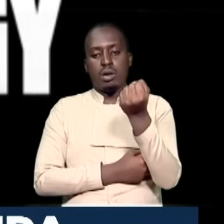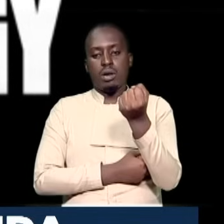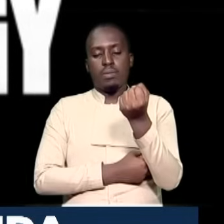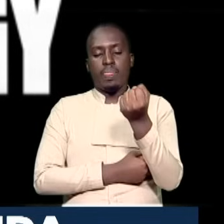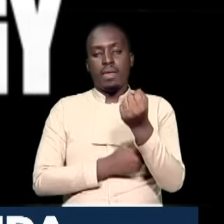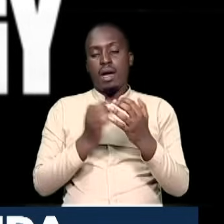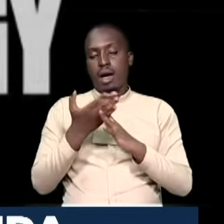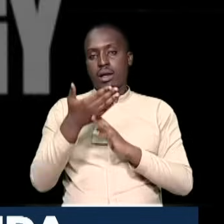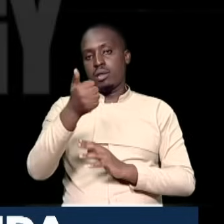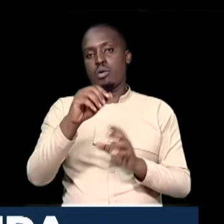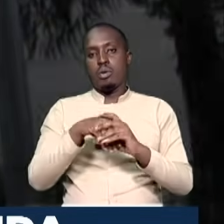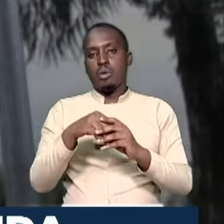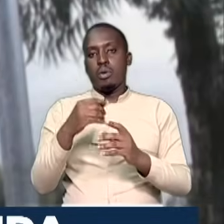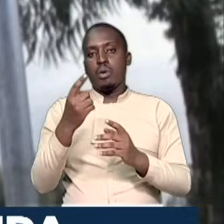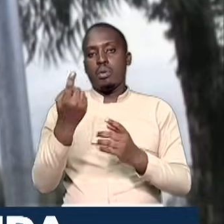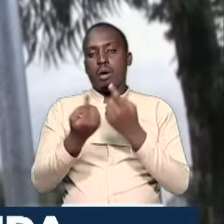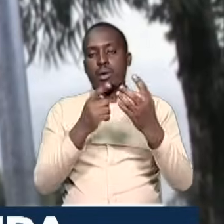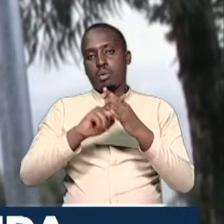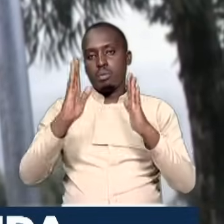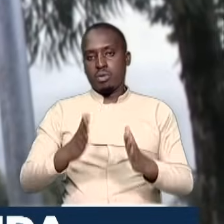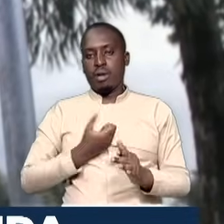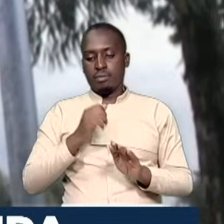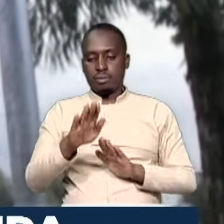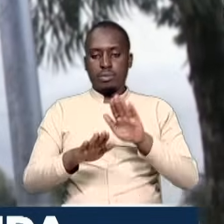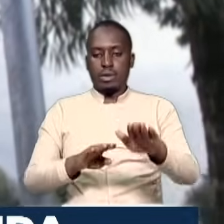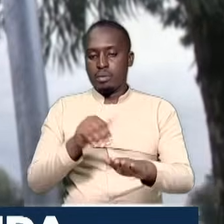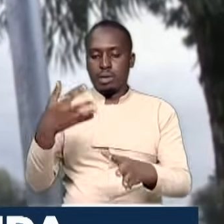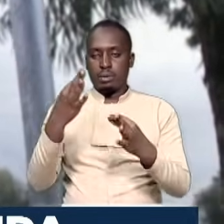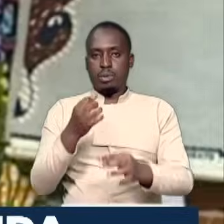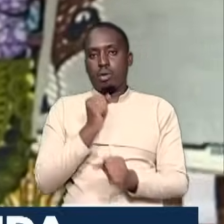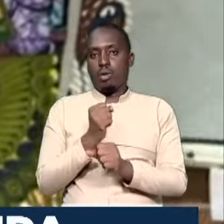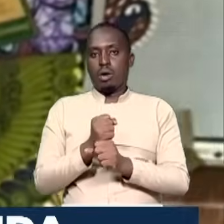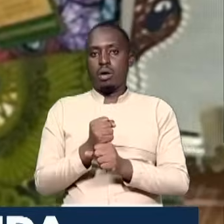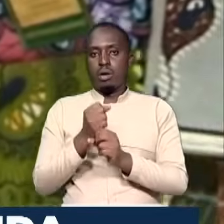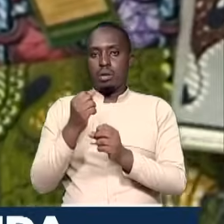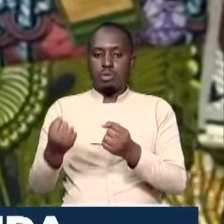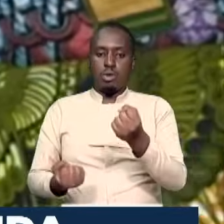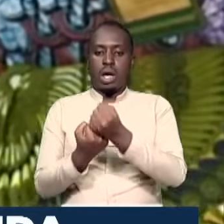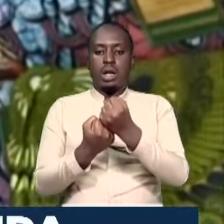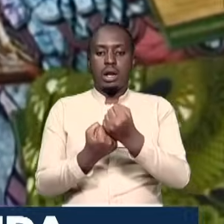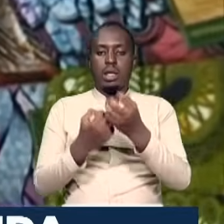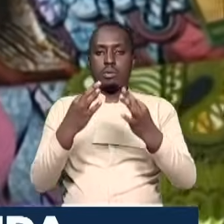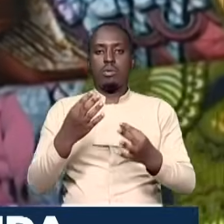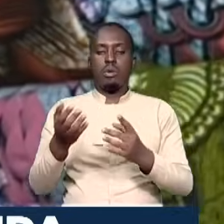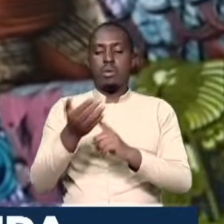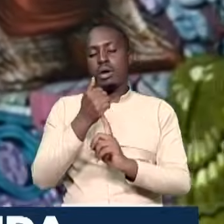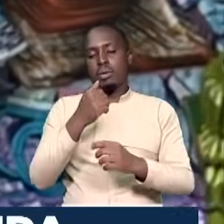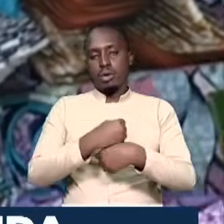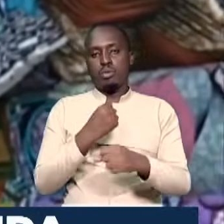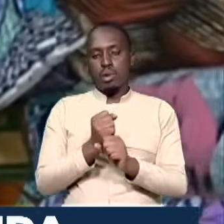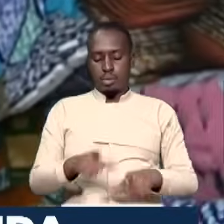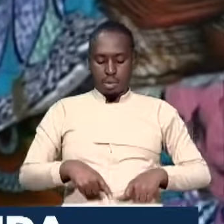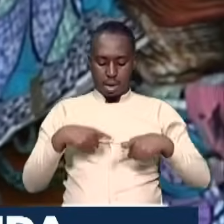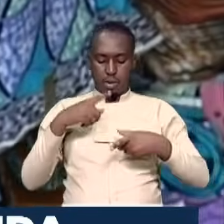Hagati aho ariko bamwe mu mpunzi bateye intambwe yo kugira ibindi bakora byunganira inkunga basanzwe bagenerwa, bigatuma imibereho yabo irushaho guhinduka